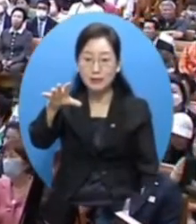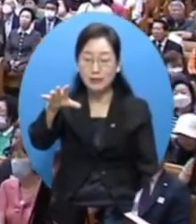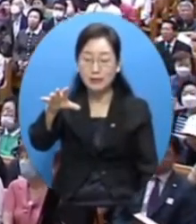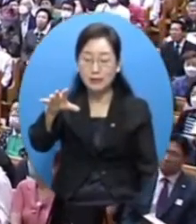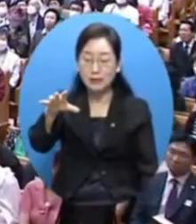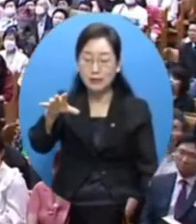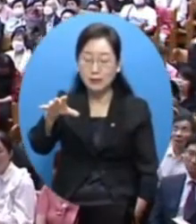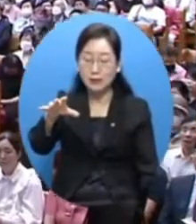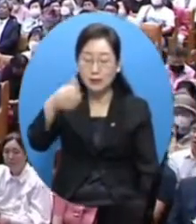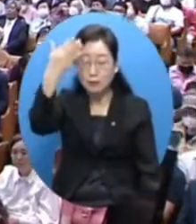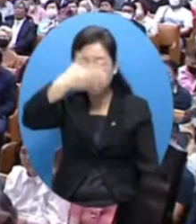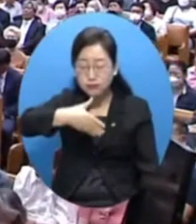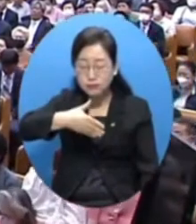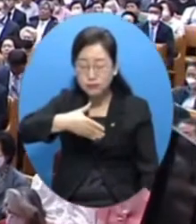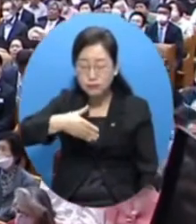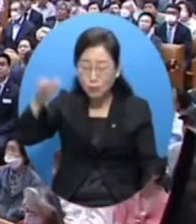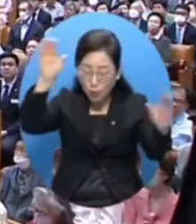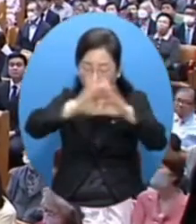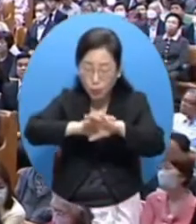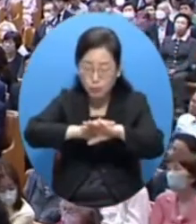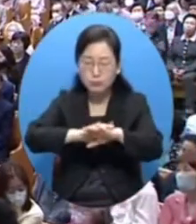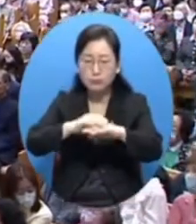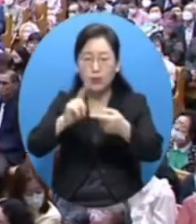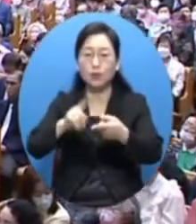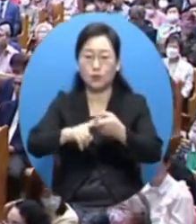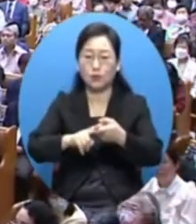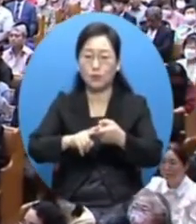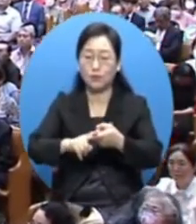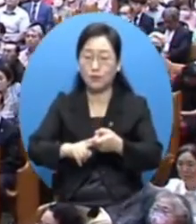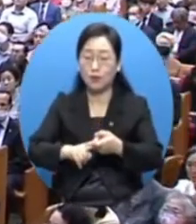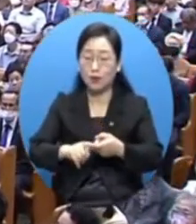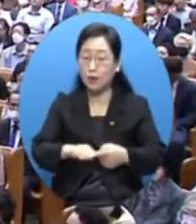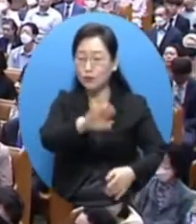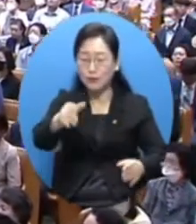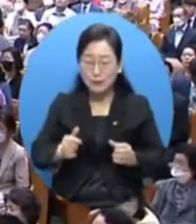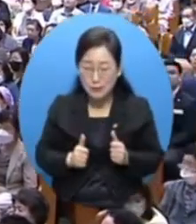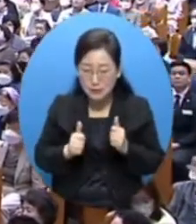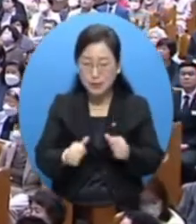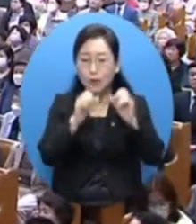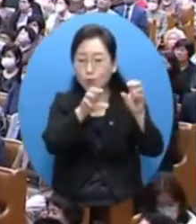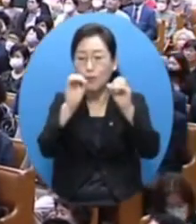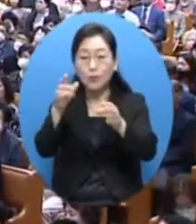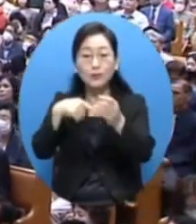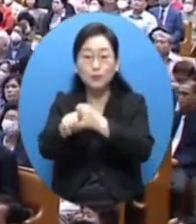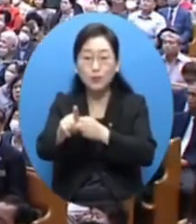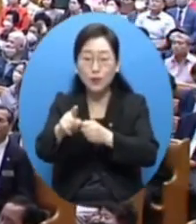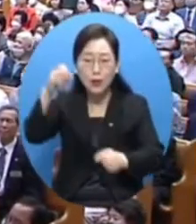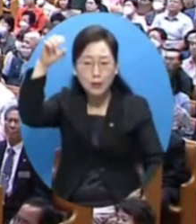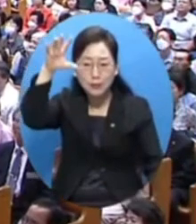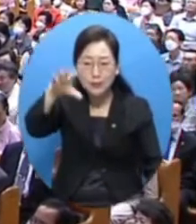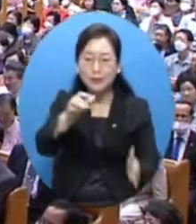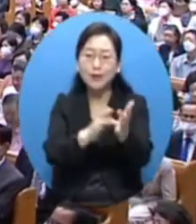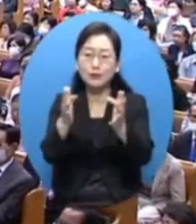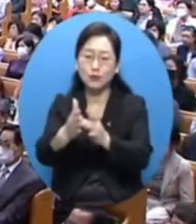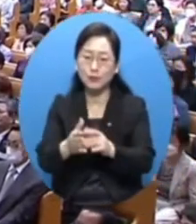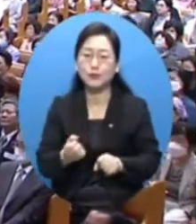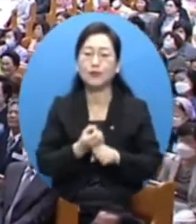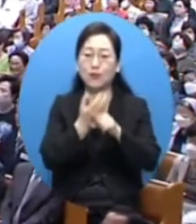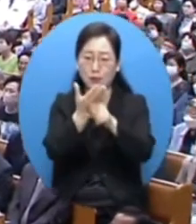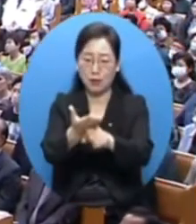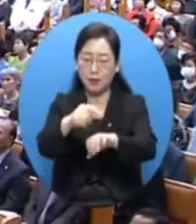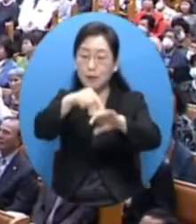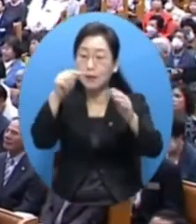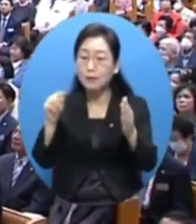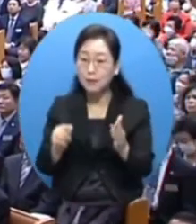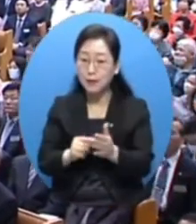비춰지지 않았기 때문에 지금도 어두운 가운데 살고 있는 것입니다. 우리가 힘써 복음을 전해야 되는 것은 이 빛 대신 예수님을 그들에게 전해서 그들의 마음에